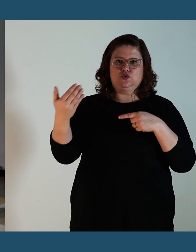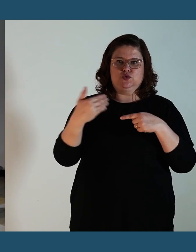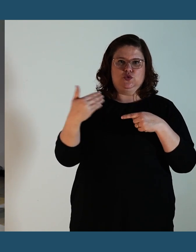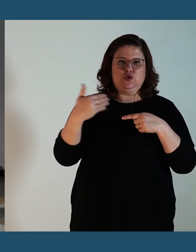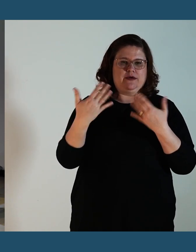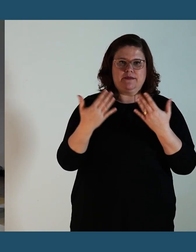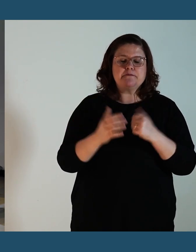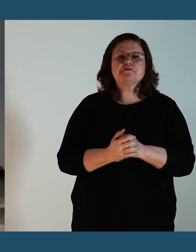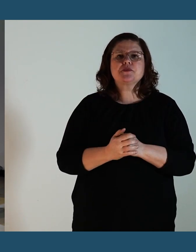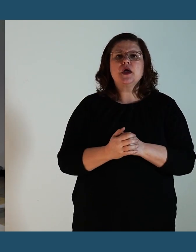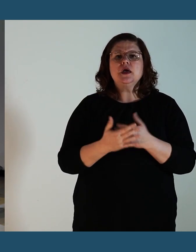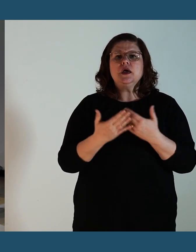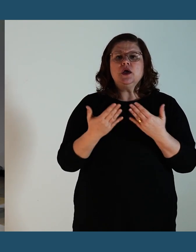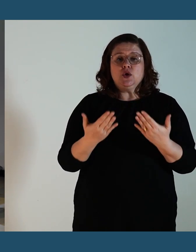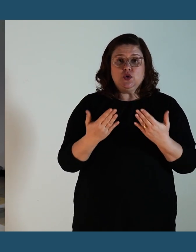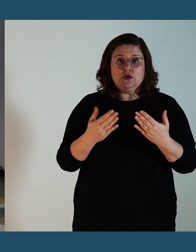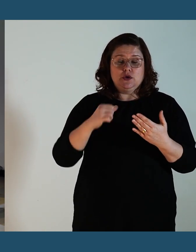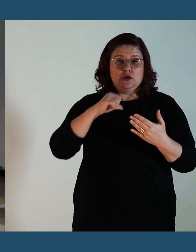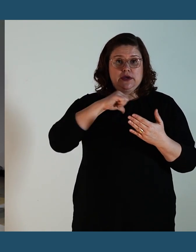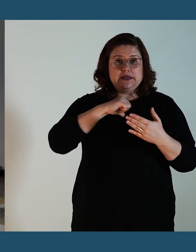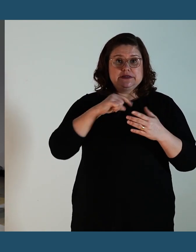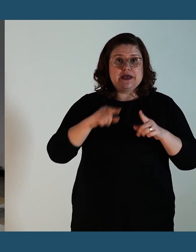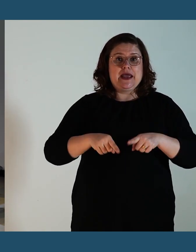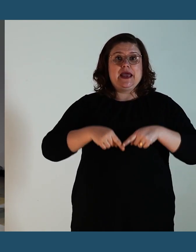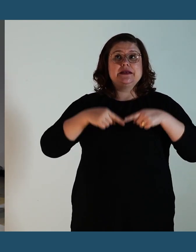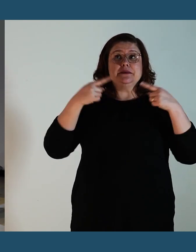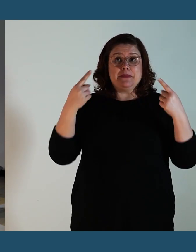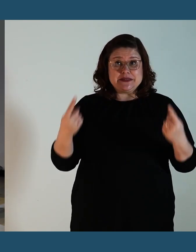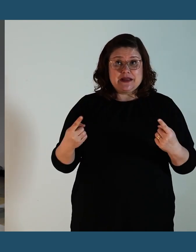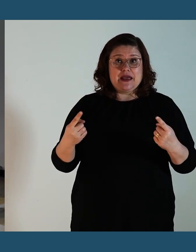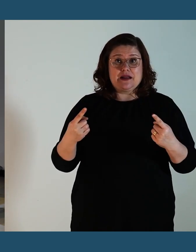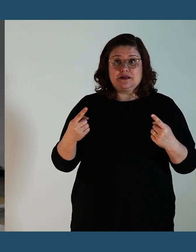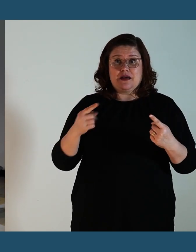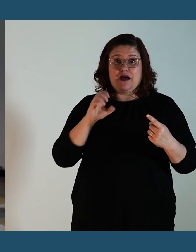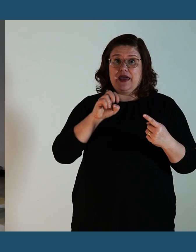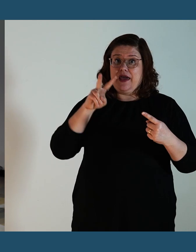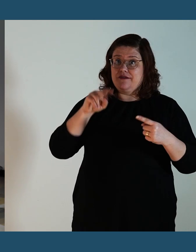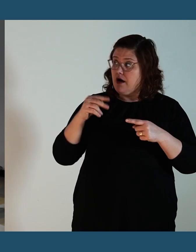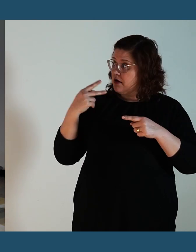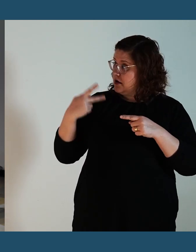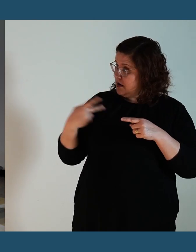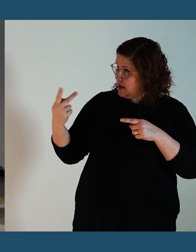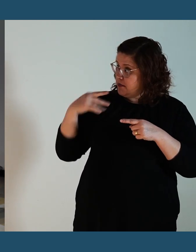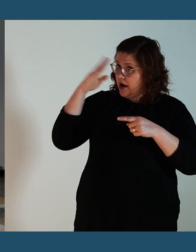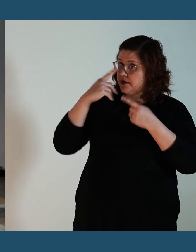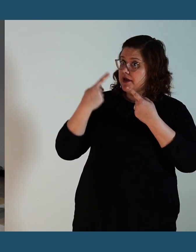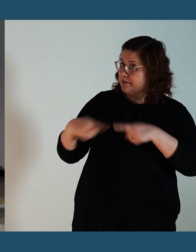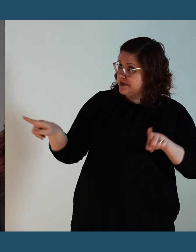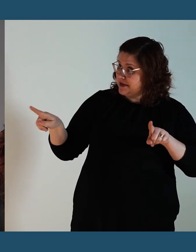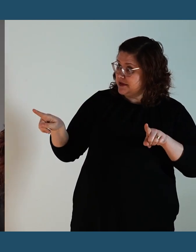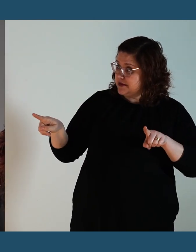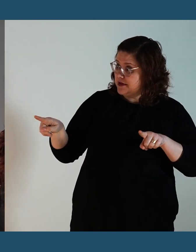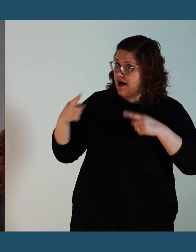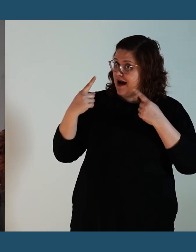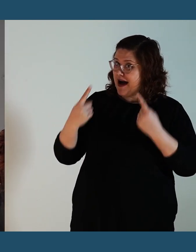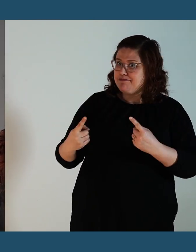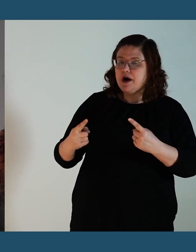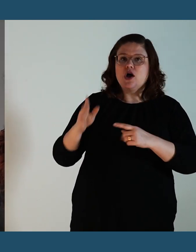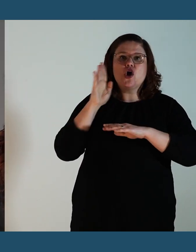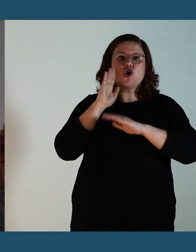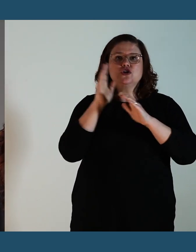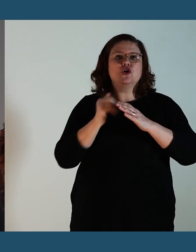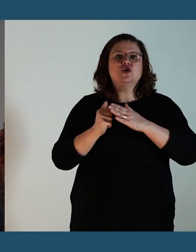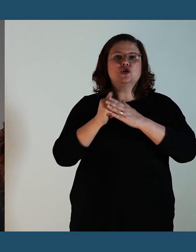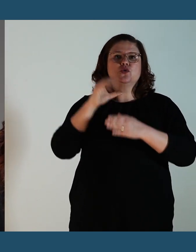nyt ensimmäisen kertaa niin kuin naismuistiin eri mieltä Eeva Biaudet'n kanssa. pakko sanoa, en kannata kotihoidon